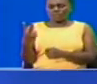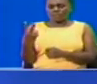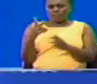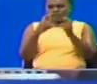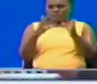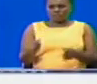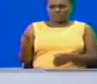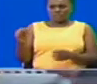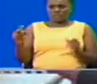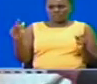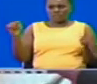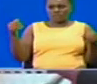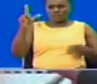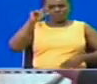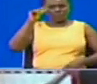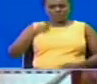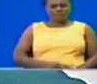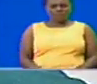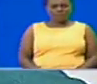News, Mombasa.